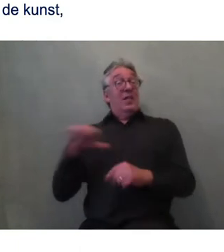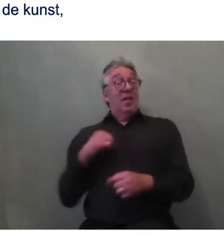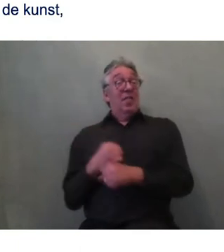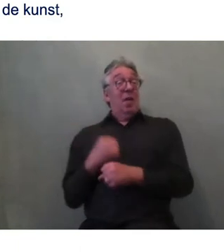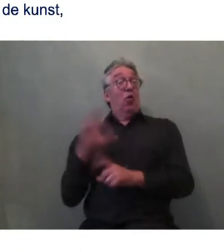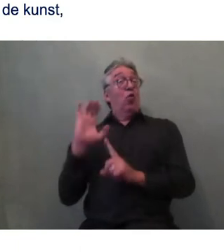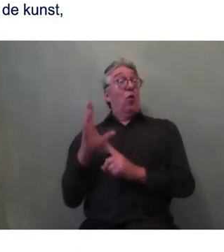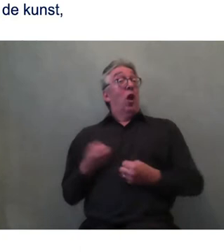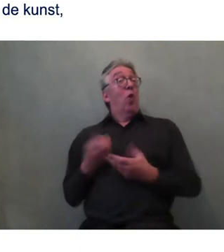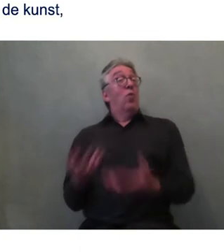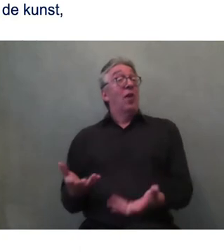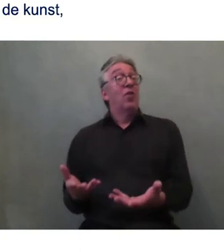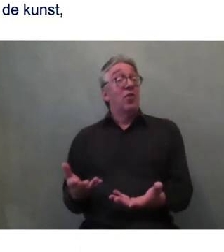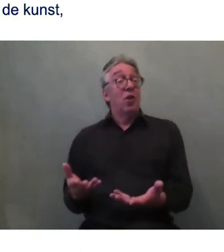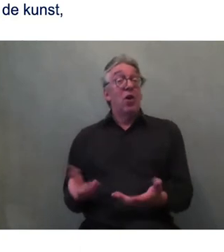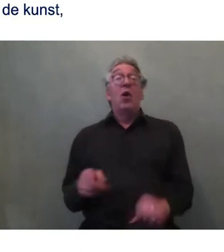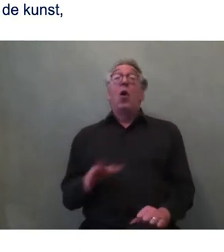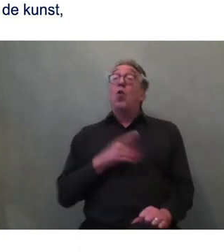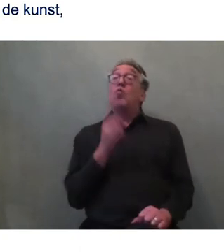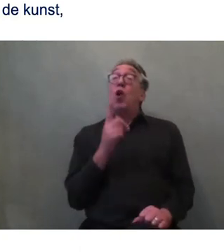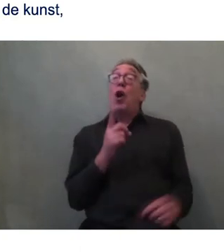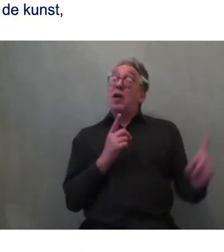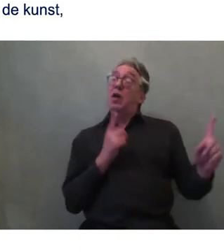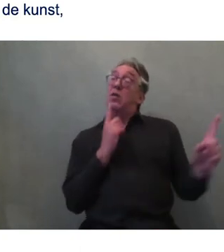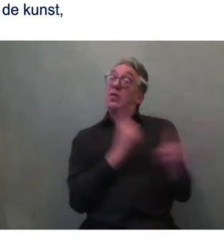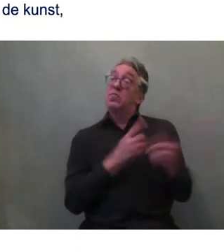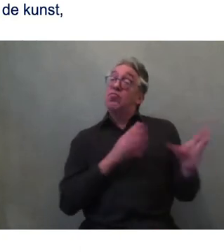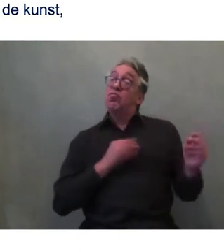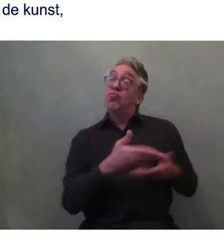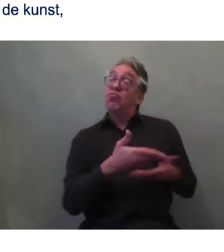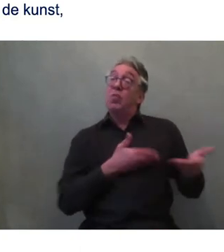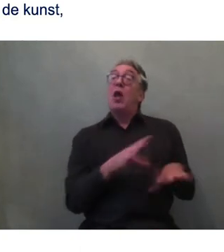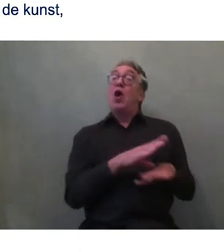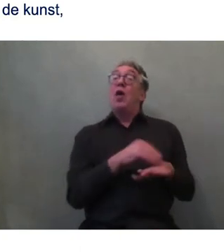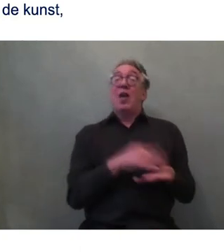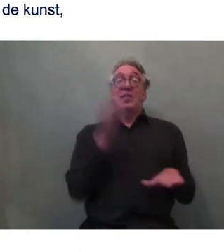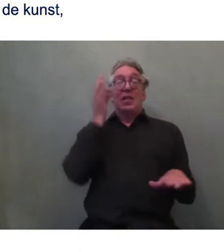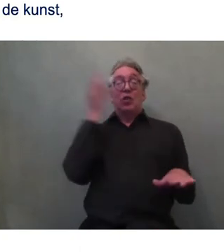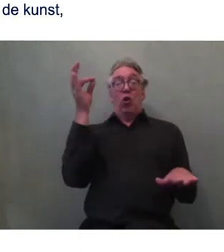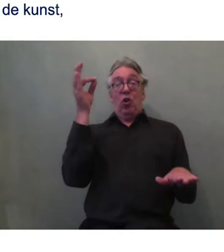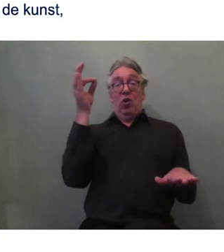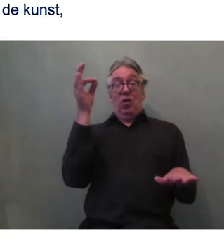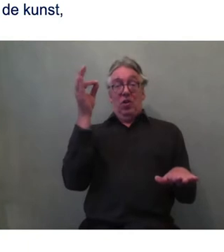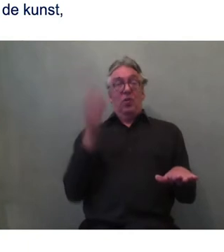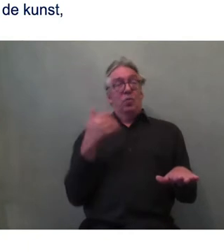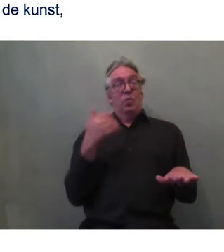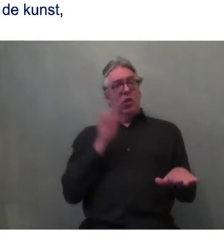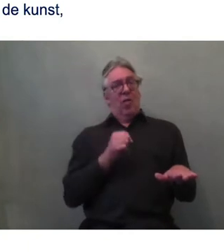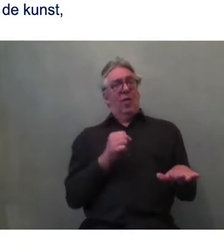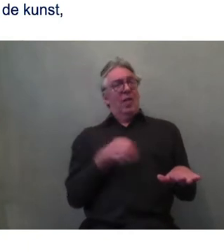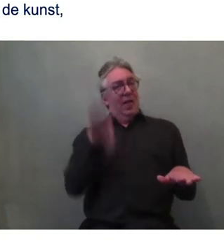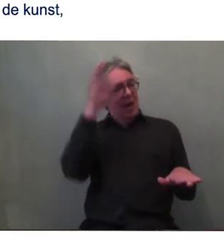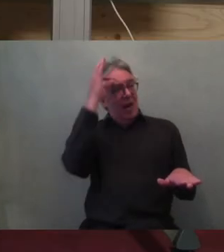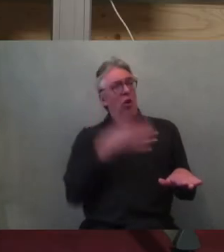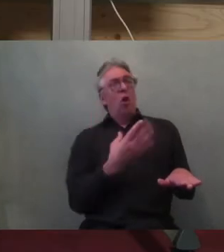gaan met ervaringsdeskundigen, zodat je ervaringen kan ophalen over je culturele instelling van hoe mensen het ervaren of wat ze nog belemmeringen hebben en hoe